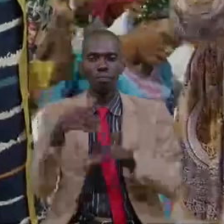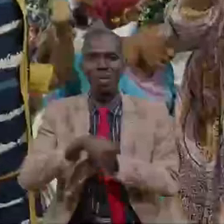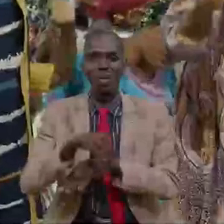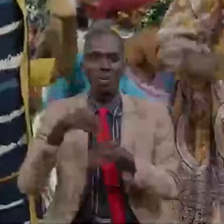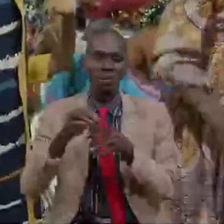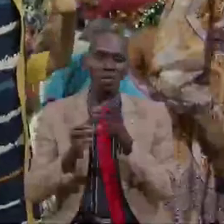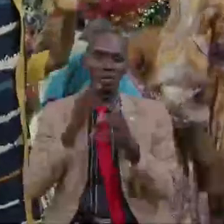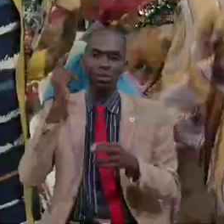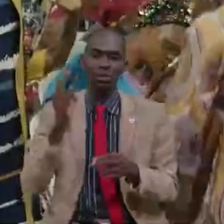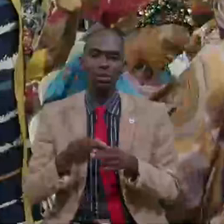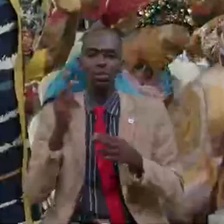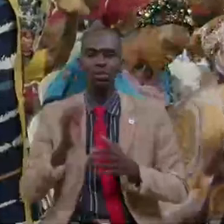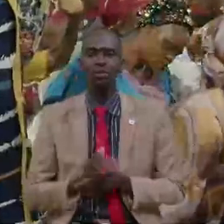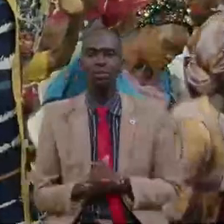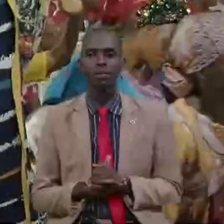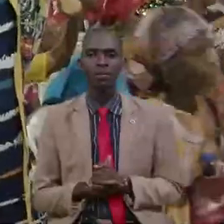de Jésus.